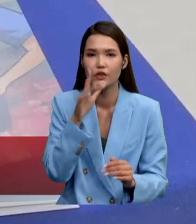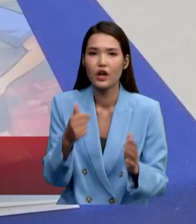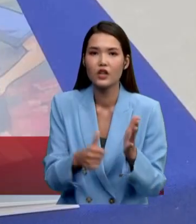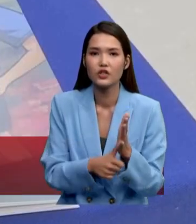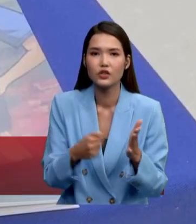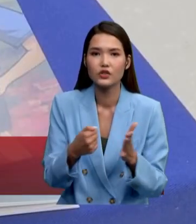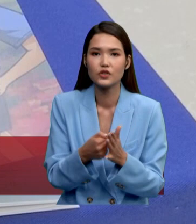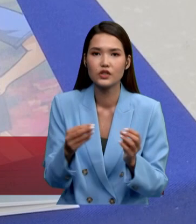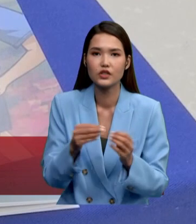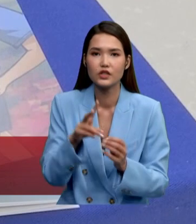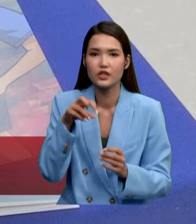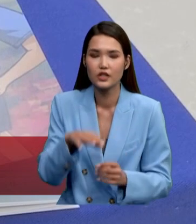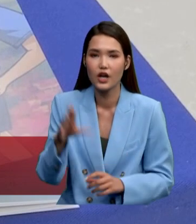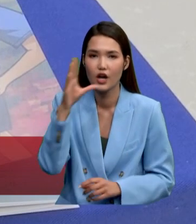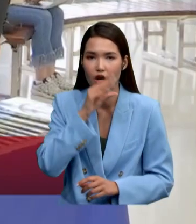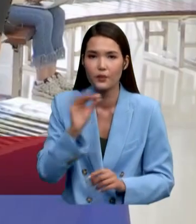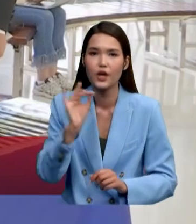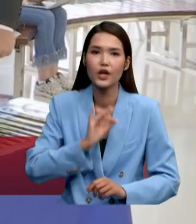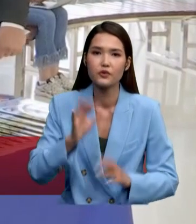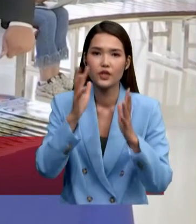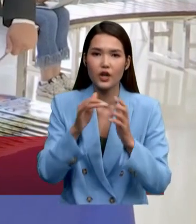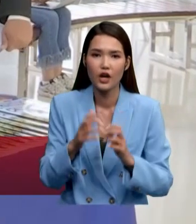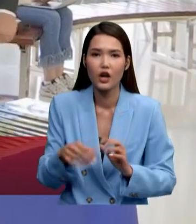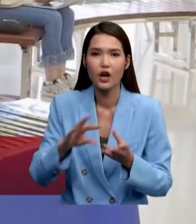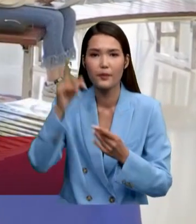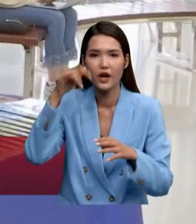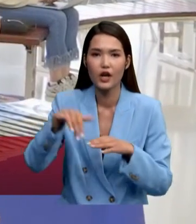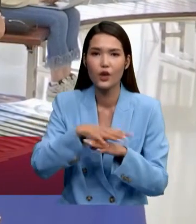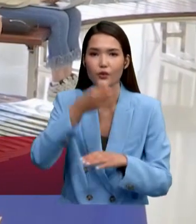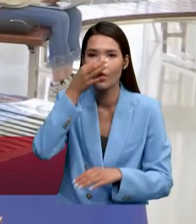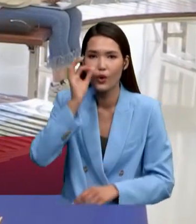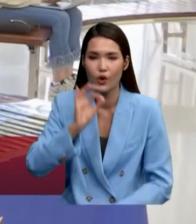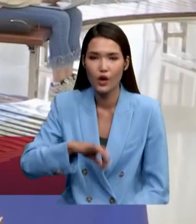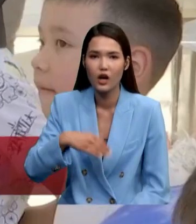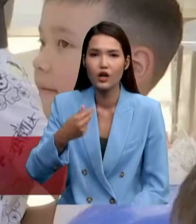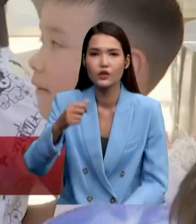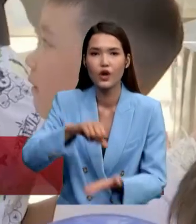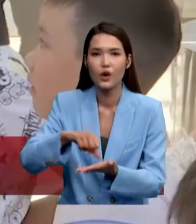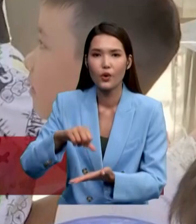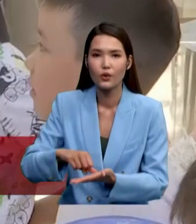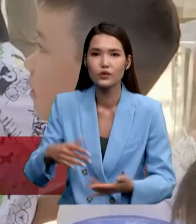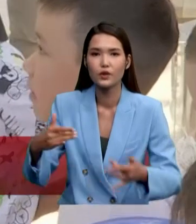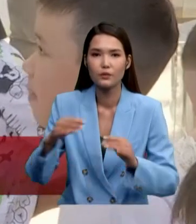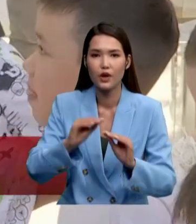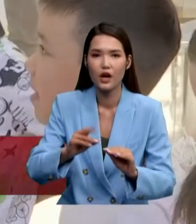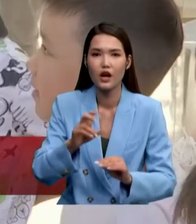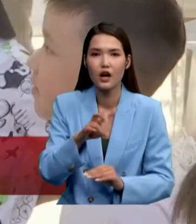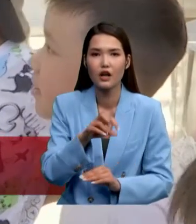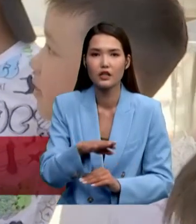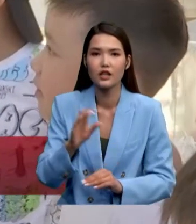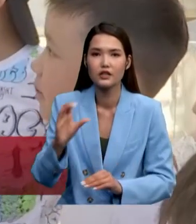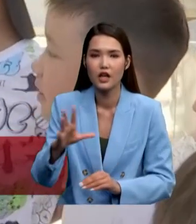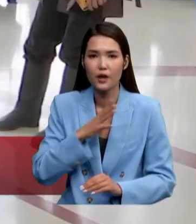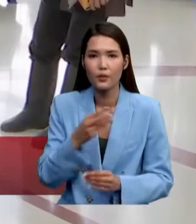от 6 до 10 лет. История разработана на основе европейского опыта и при участии продюсера Каната